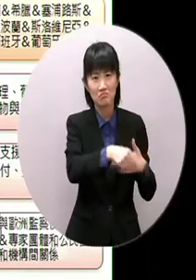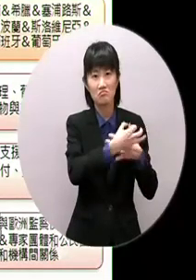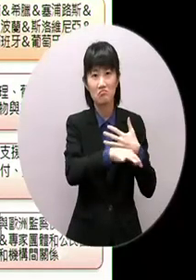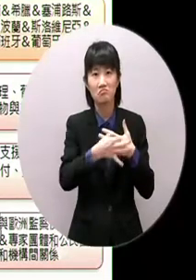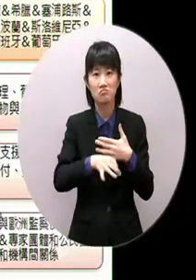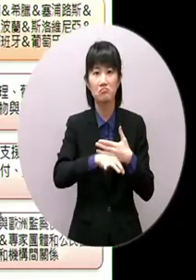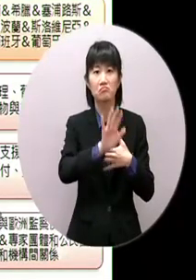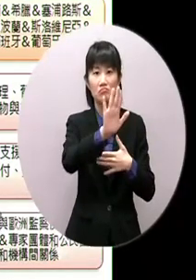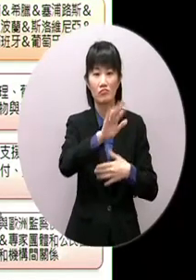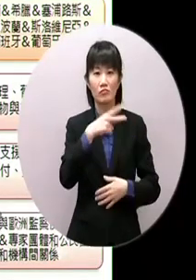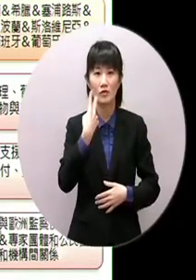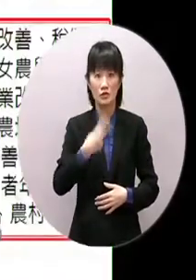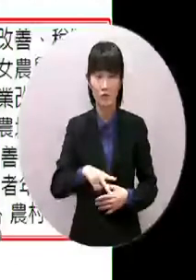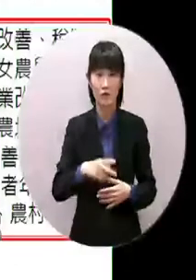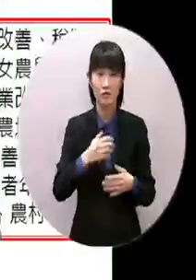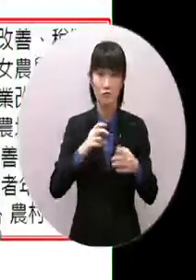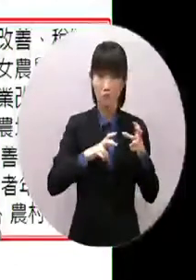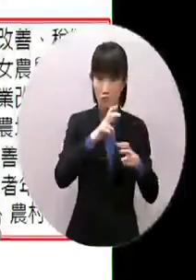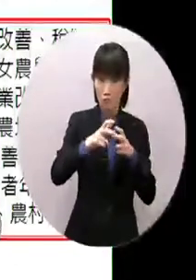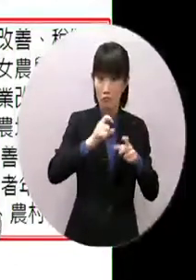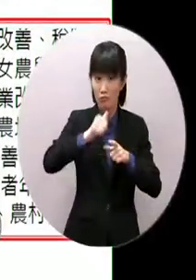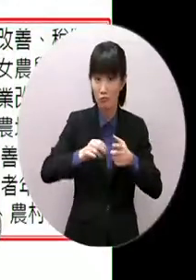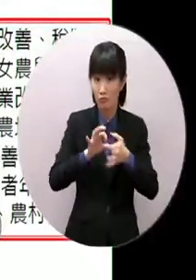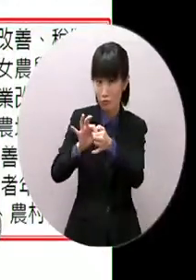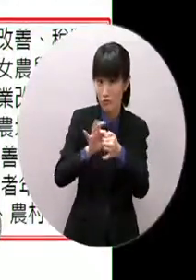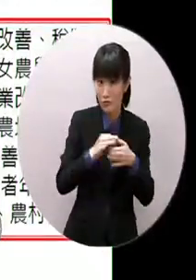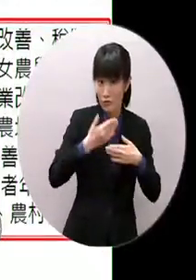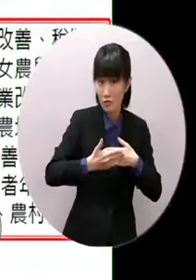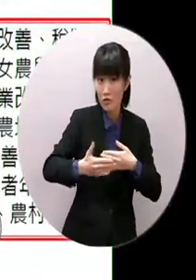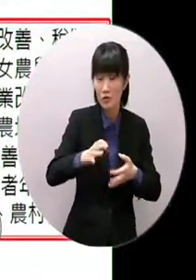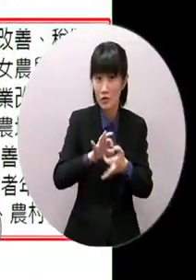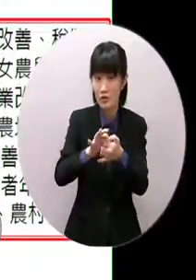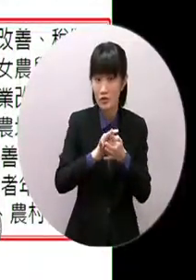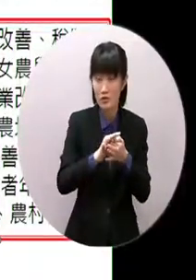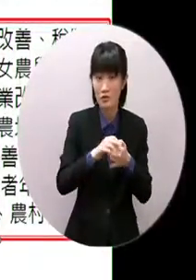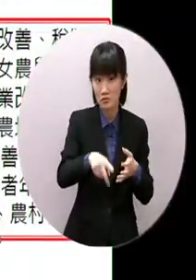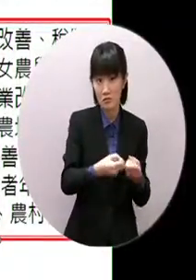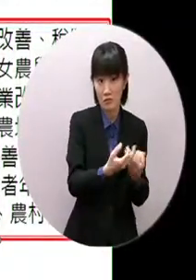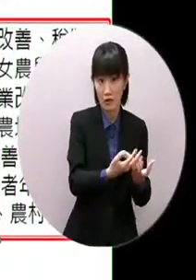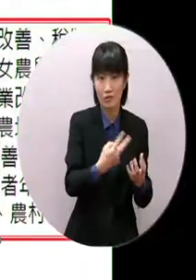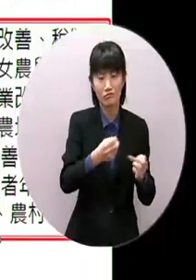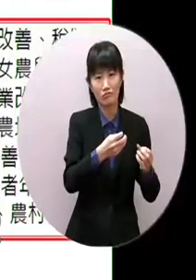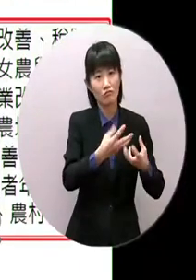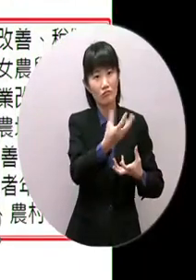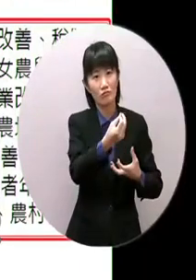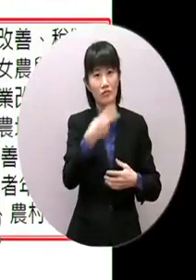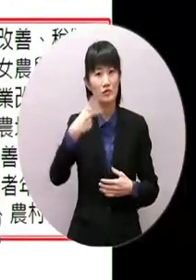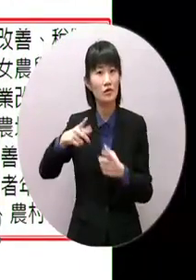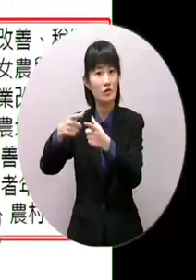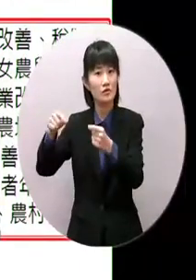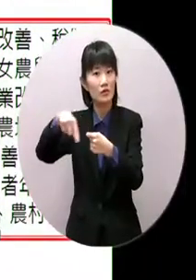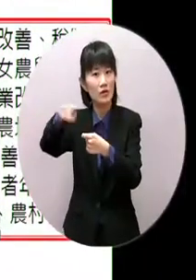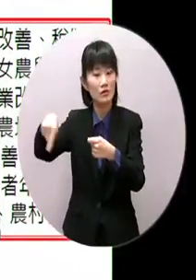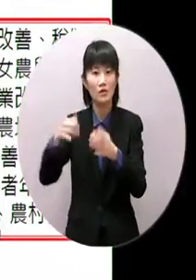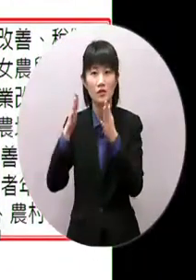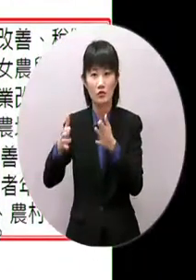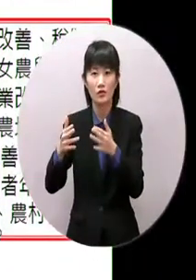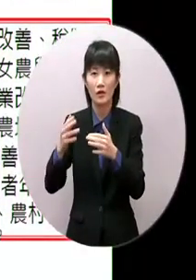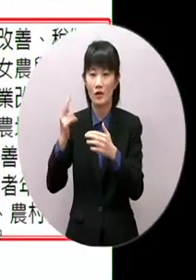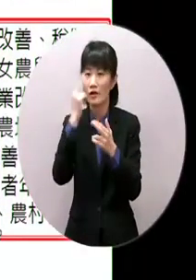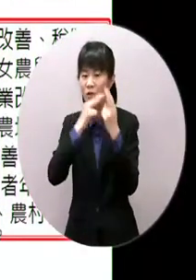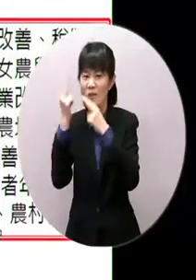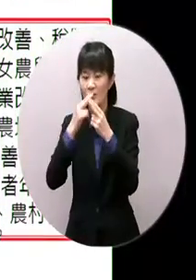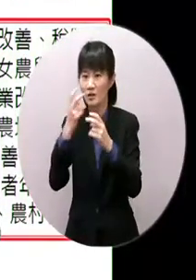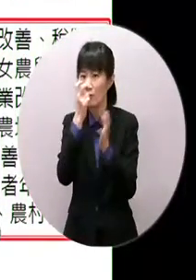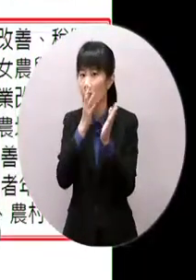以及我们的市场连结该怎么办？那更何况跟我们比较相近的日本，他们针对风险管理，特别是安全农业，